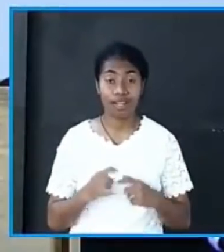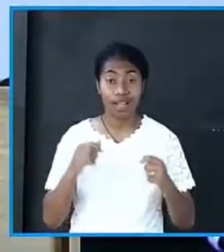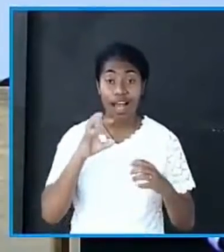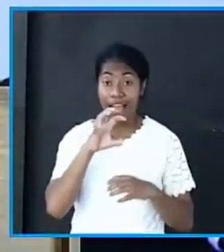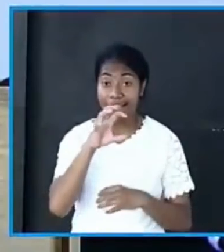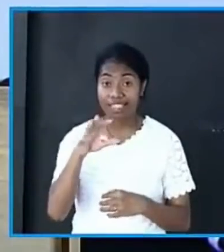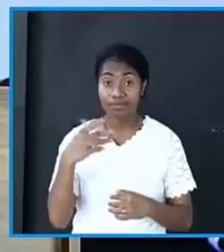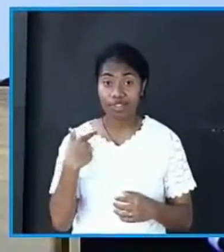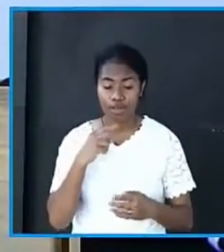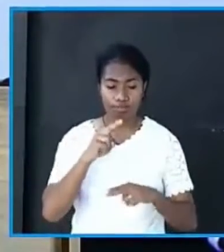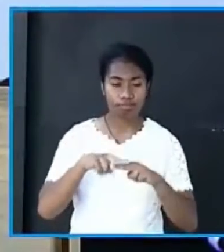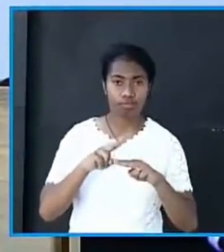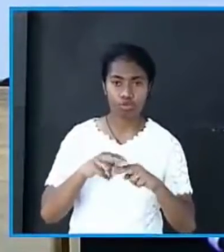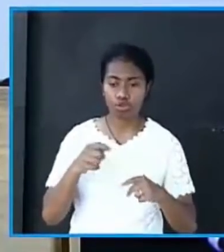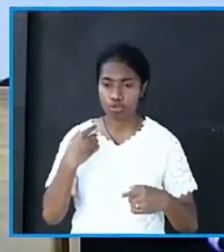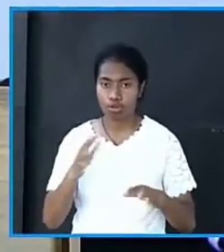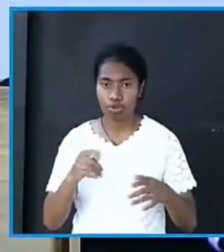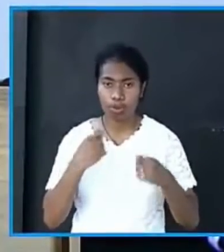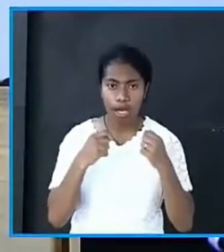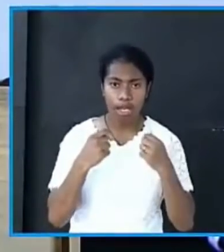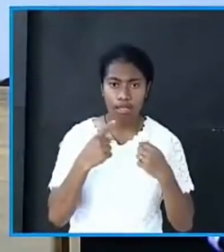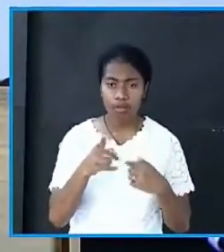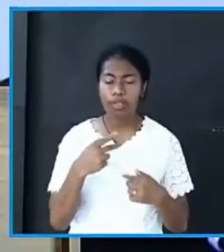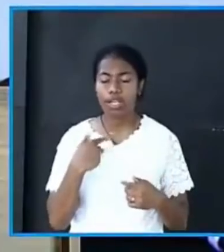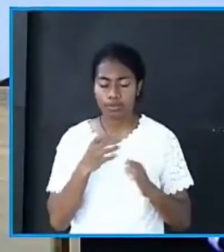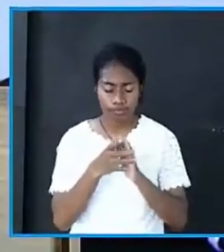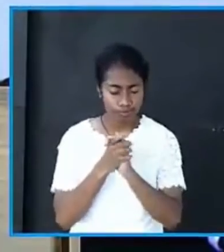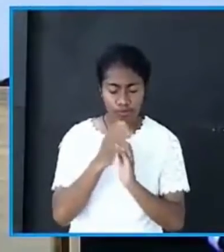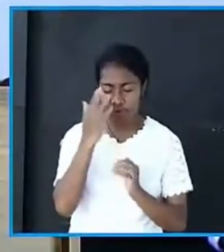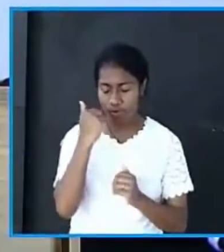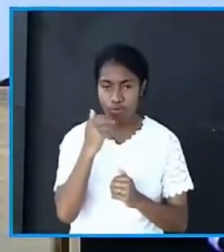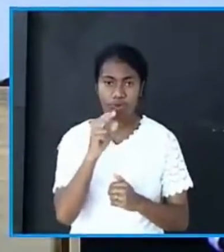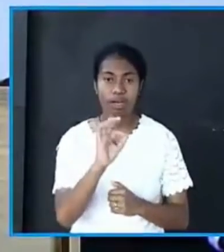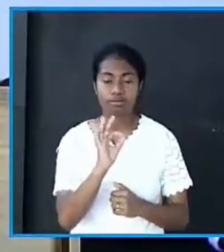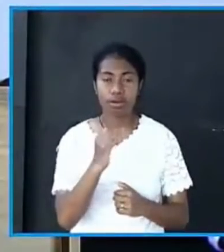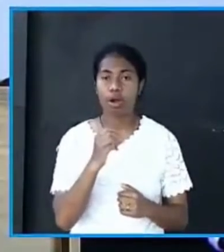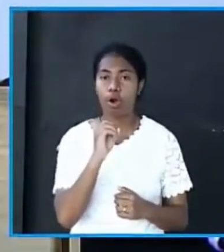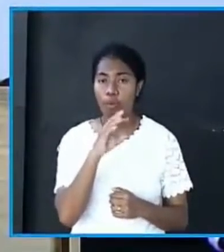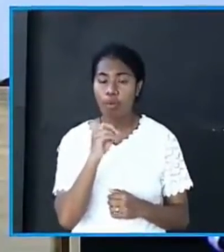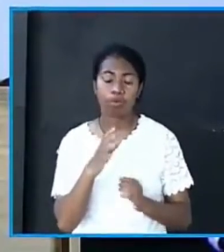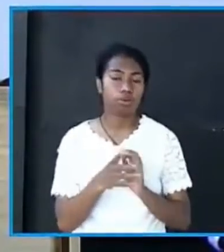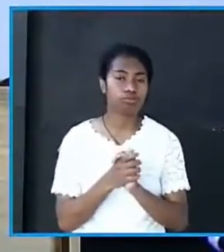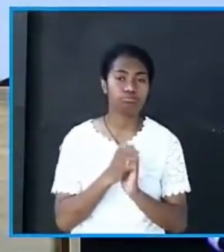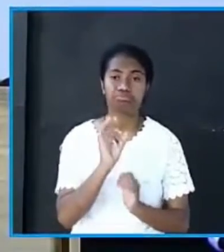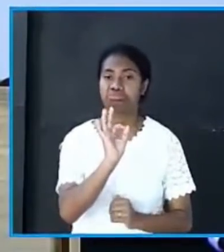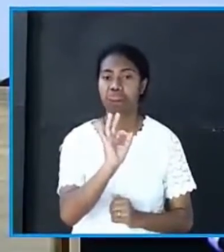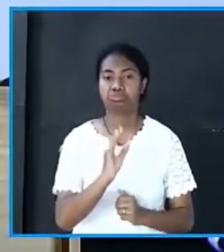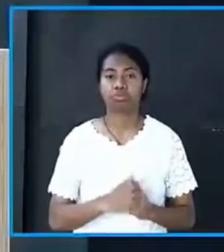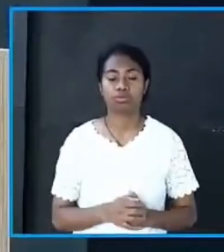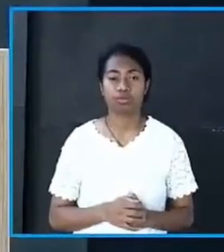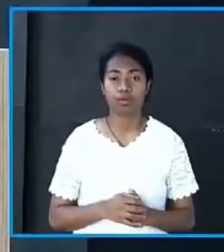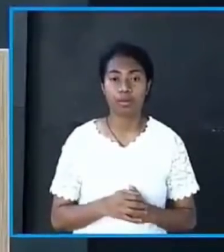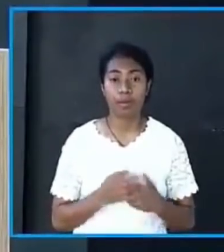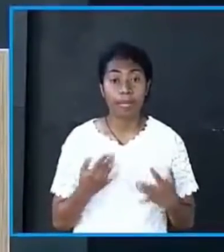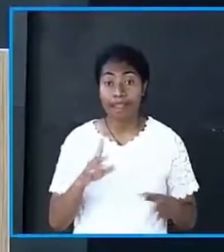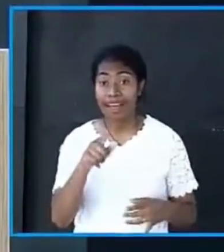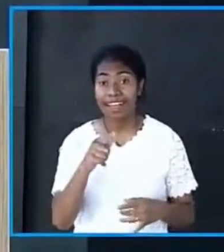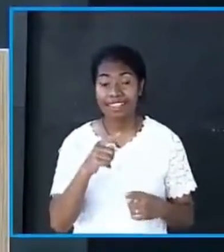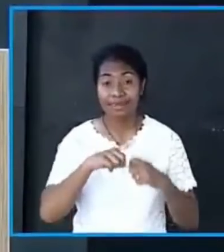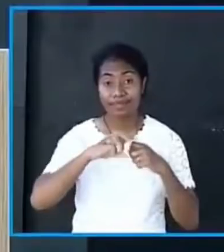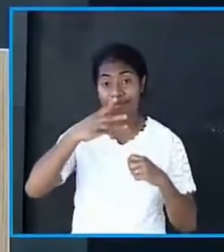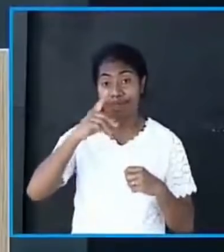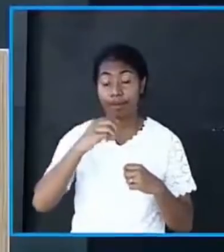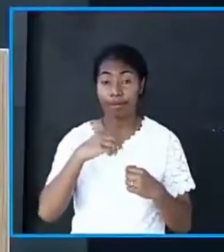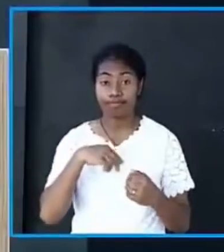tapi dia hanya lipat tangan dan tutup mata saja tidak konek ke mana-mana Hai biasanya meniru apa yang